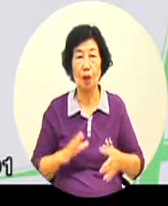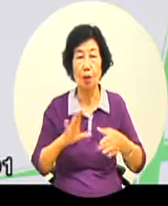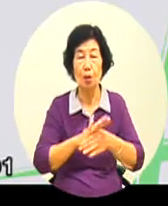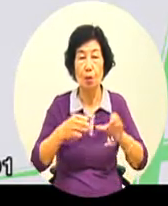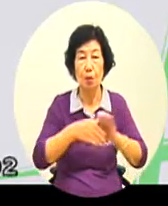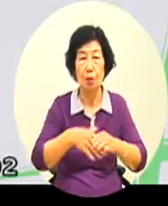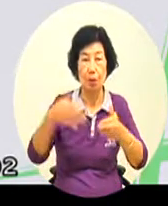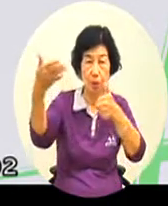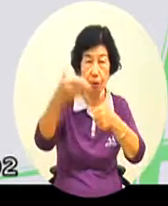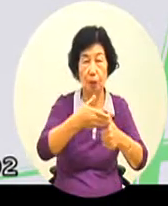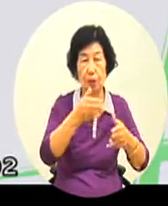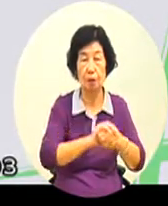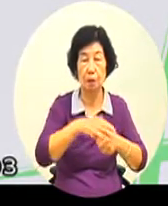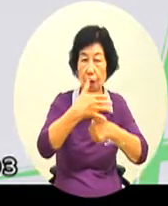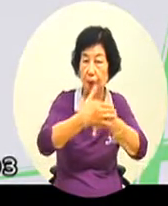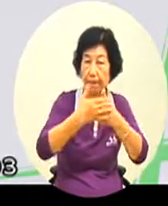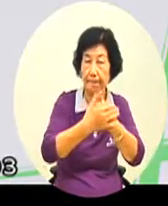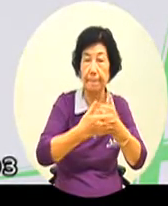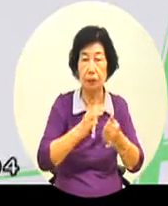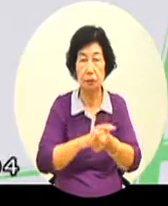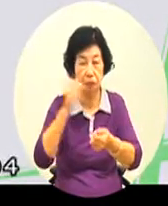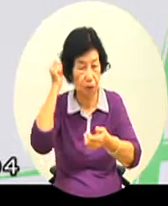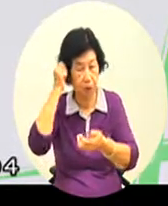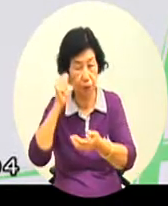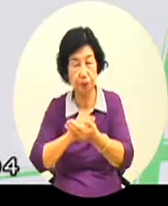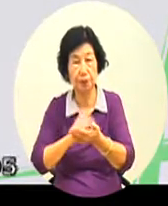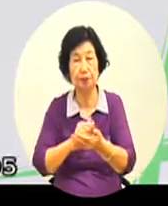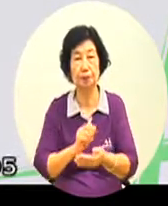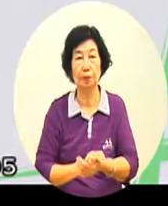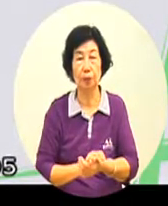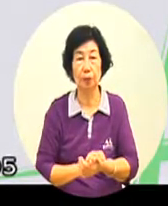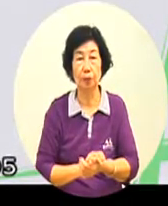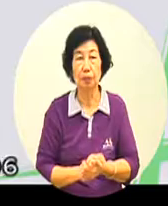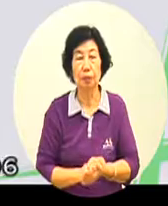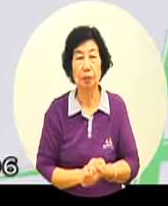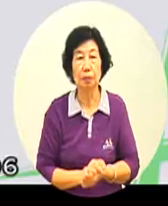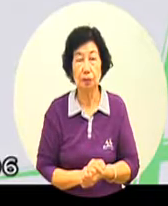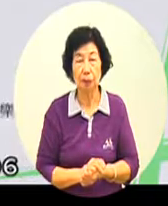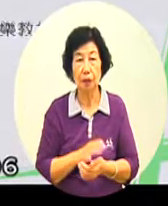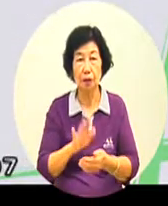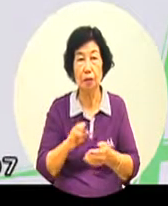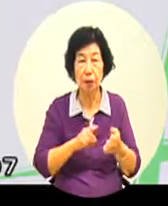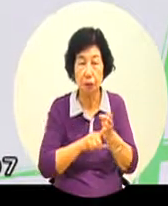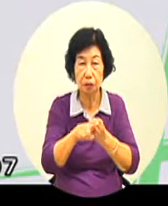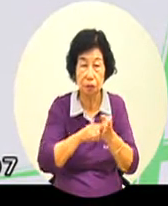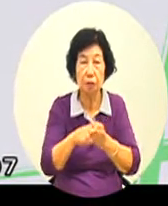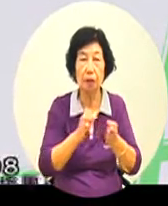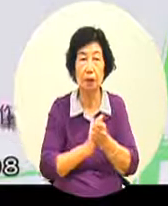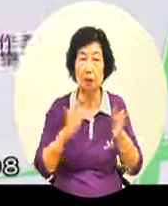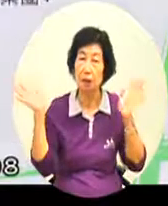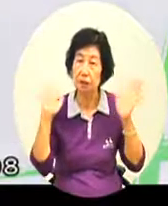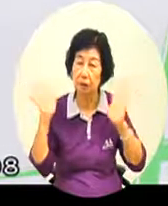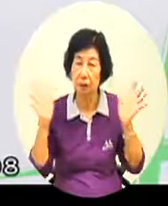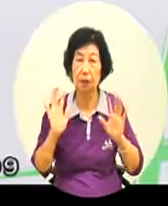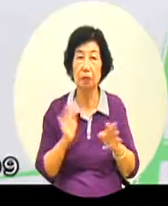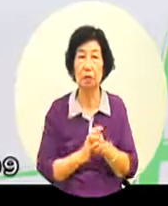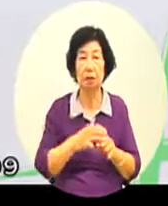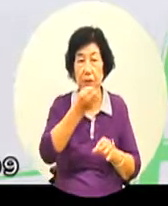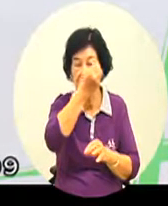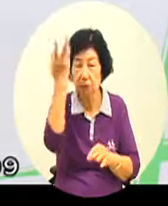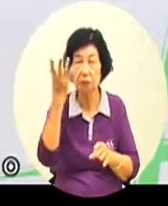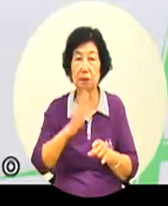以保存文化记忆为主，我们发行了专辑、童谣专辑、青少年的专辑，那以